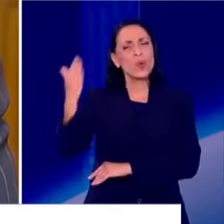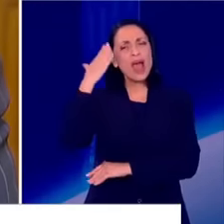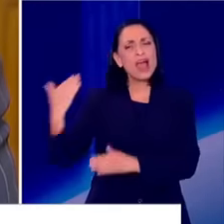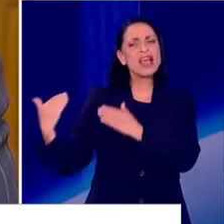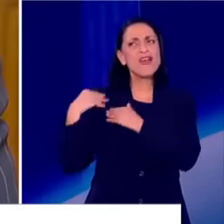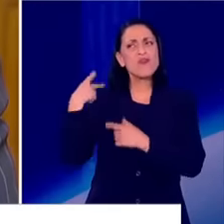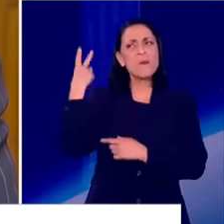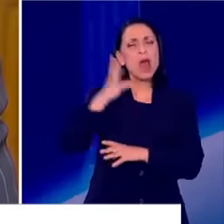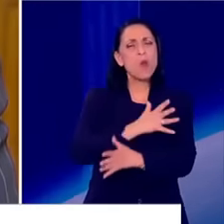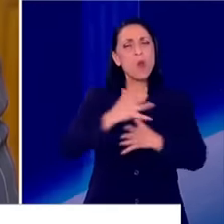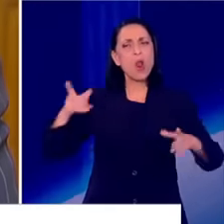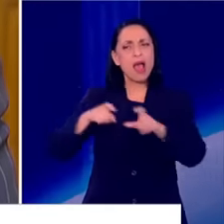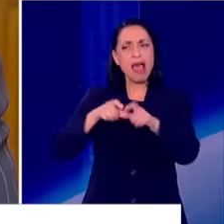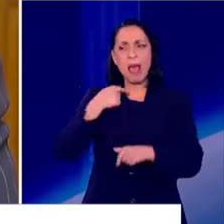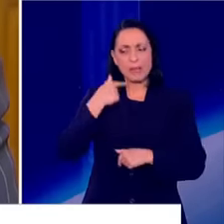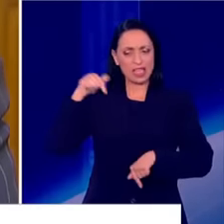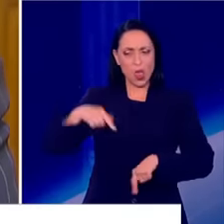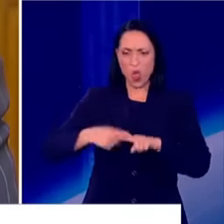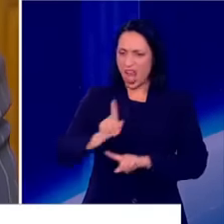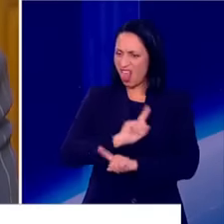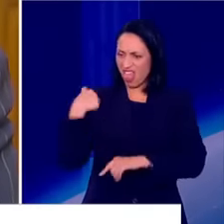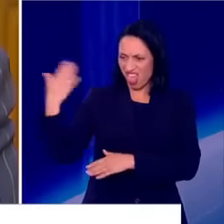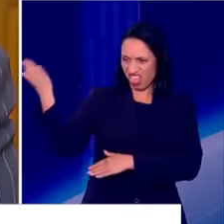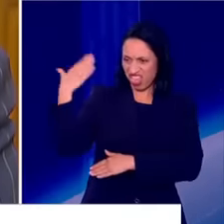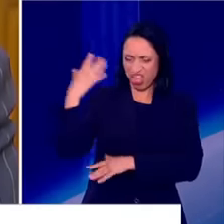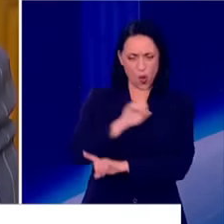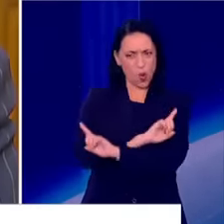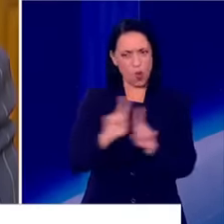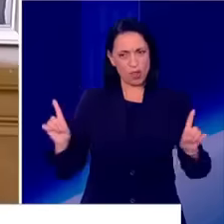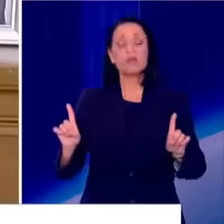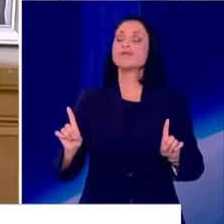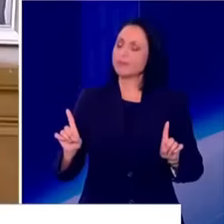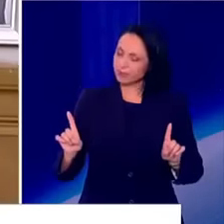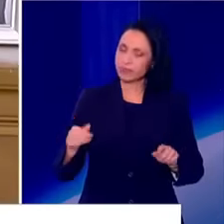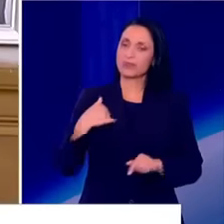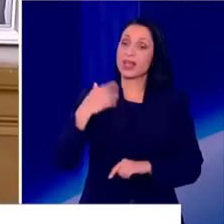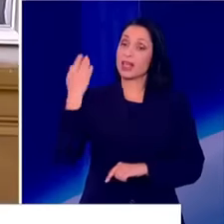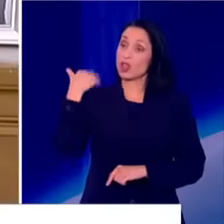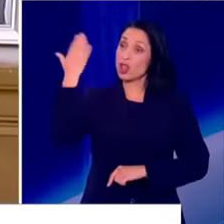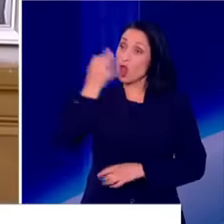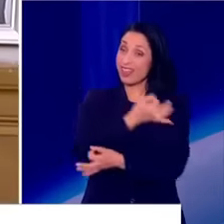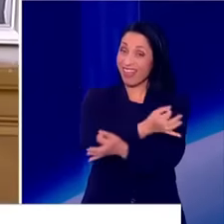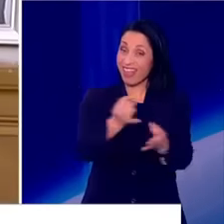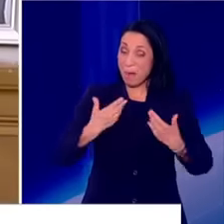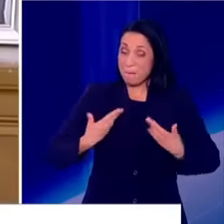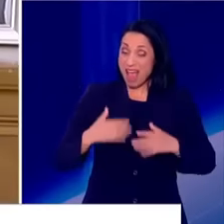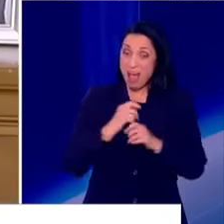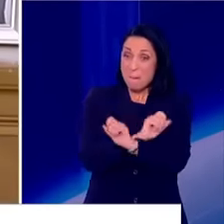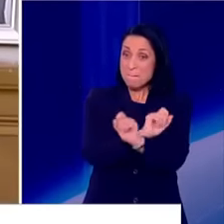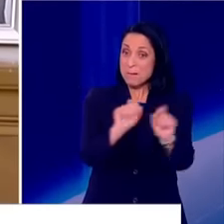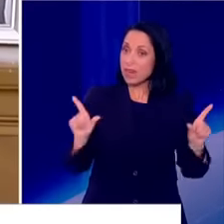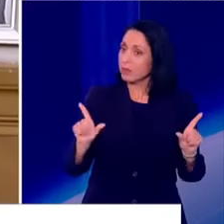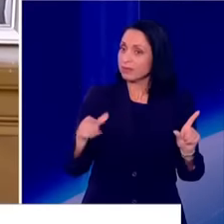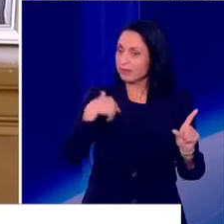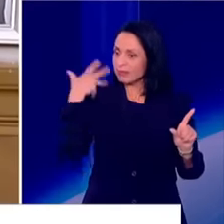πει, εδώ δεν είμαστε μπανανία. Είδατε κάποια. Να αναγνωρίσετε όμως ότι από τότε που εκπέμψαμε το μήνυμα αυτό, είδαμε